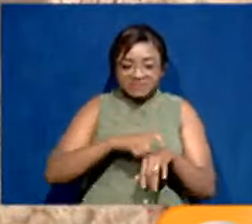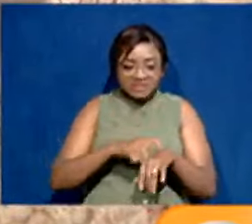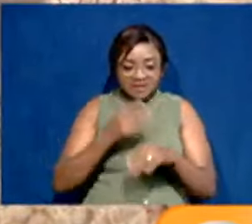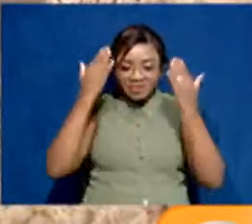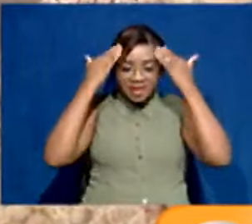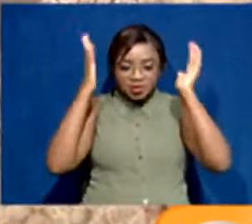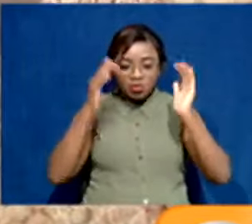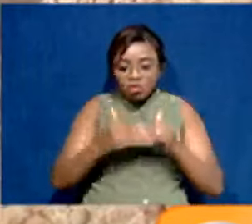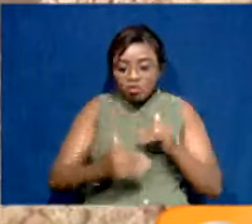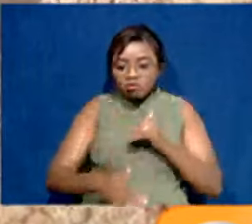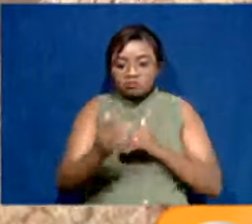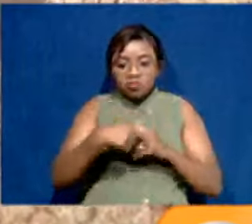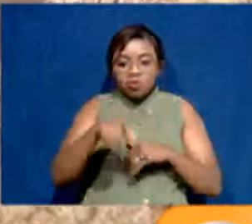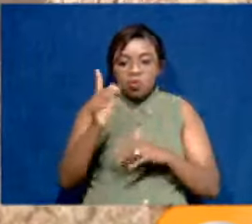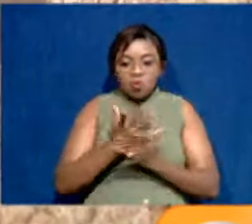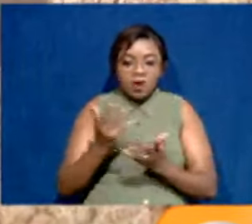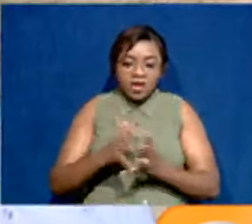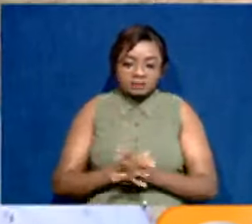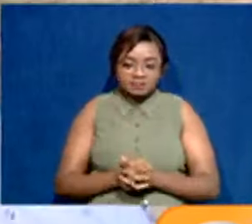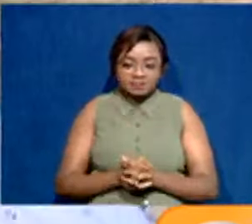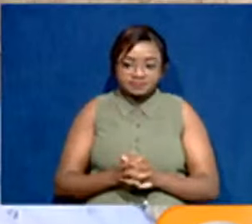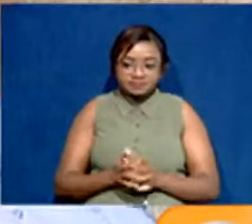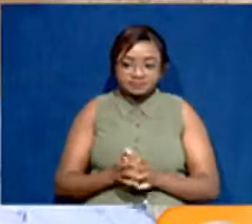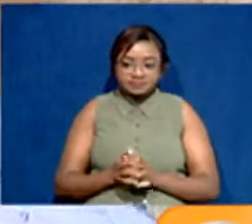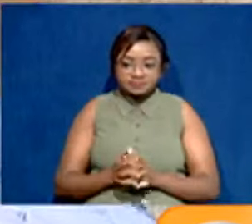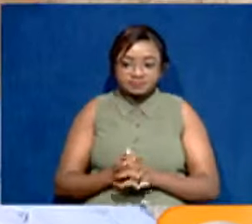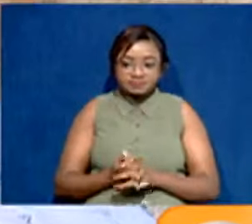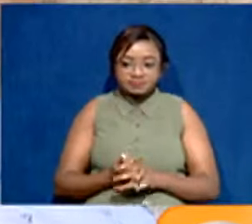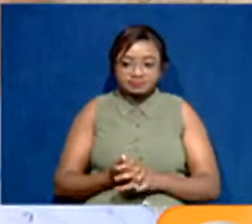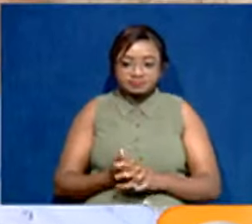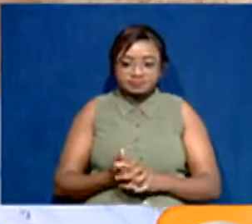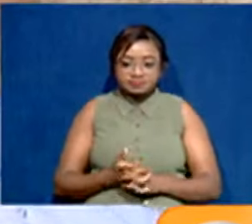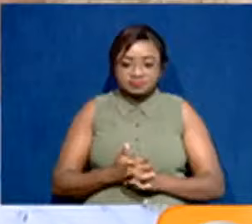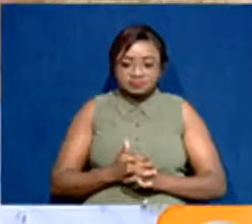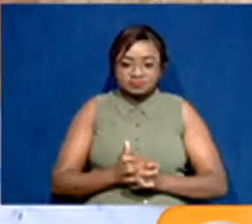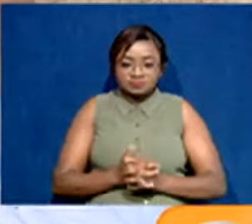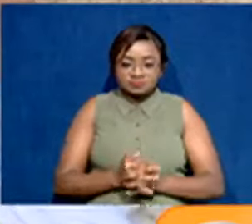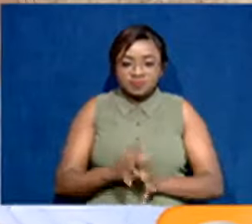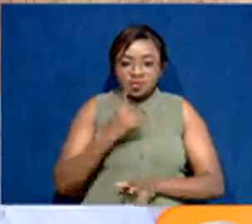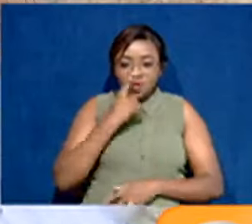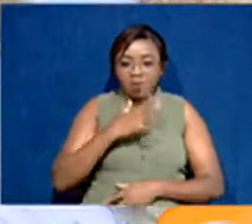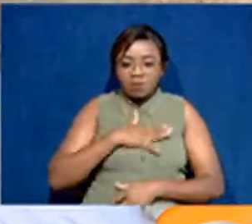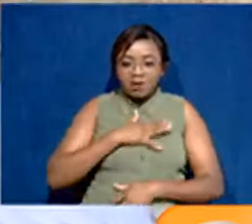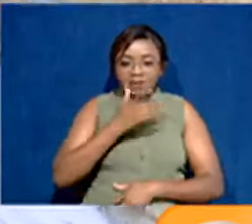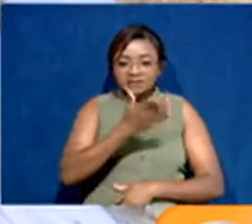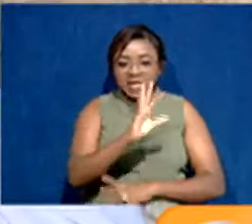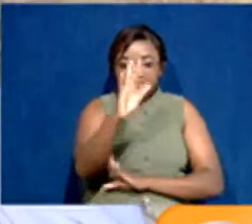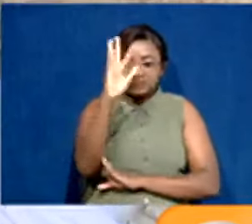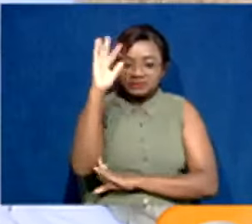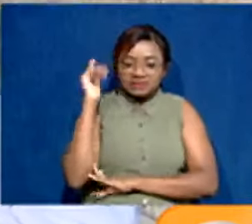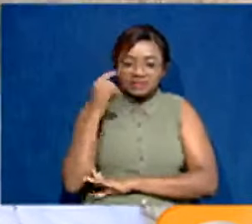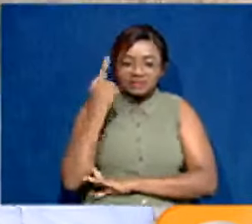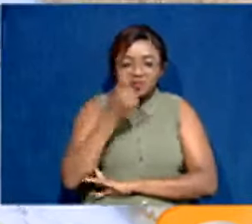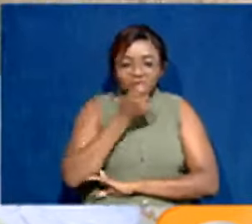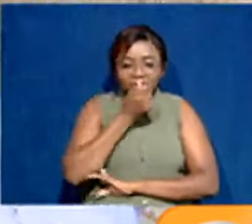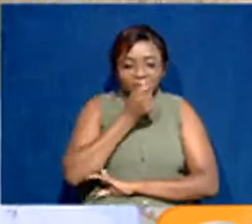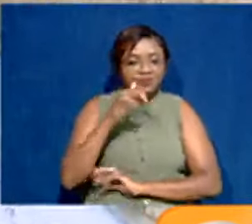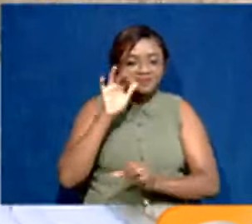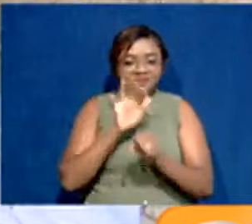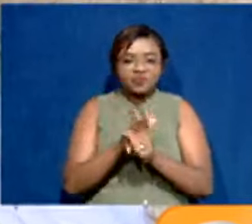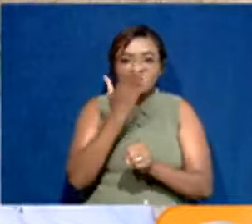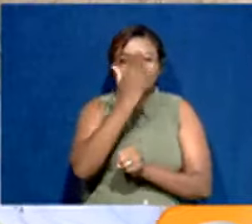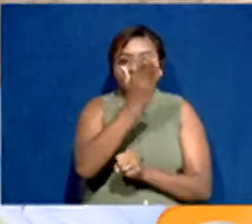where to take their macadamia nuts. Manyubani kwetu, miti ya makadamia imejaa makadamia. Na tunashindwa hata tutapeleka wapi hiyo